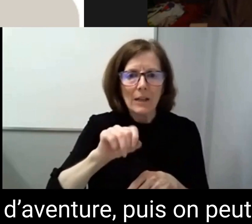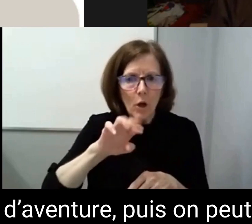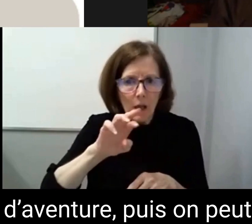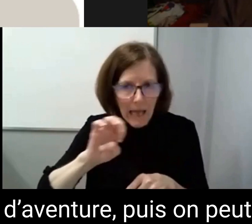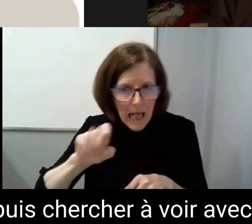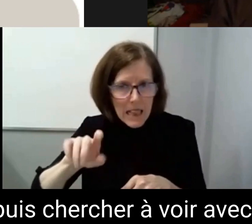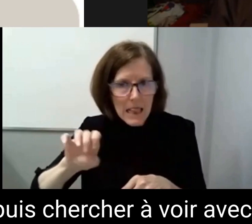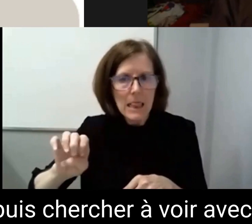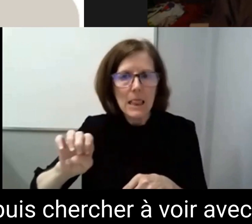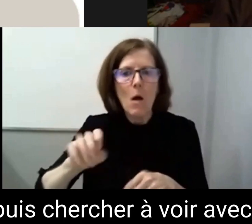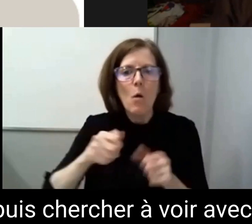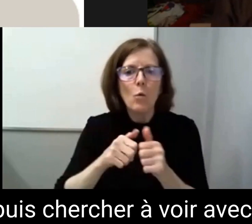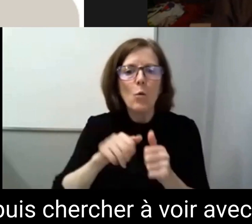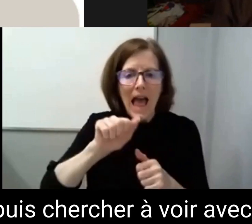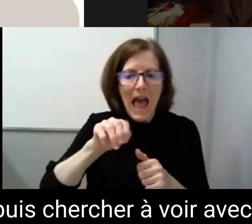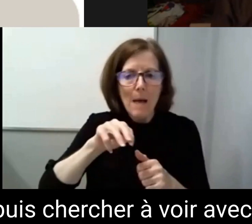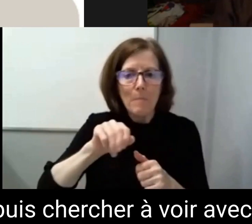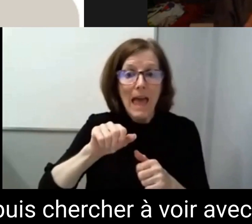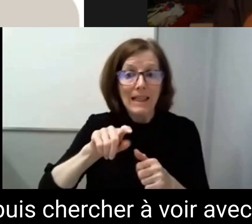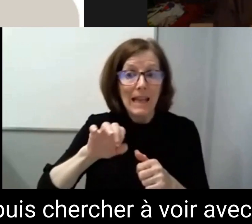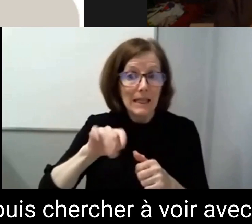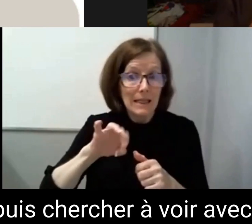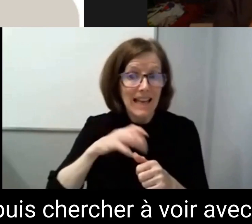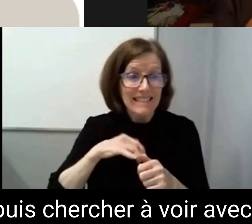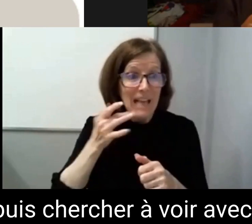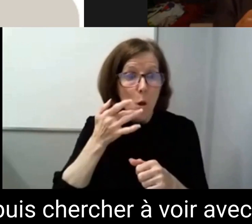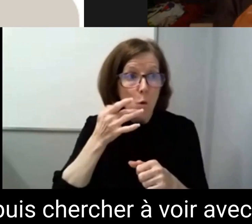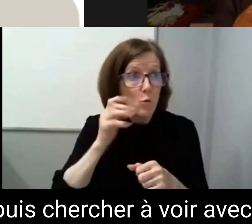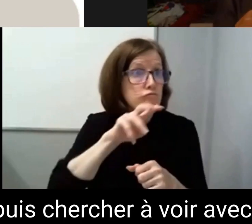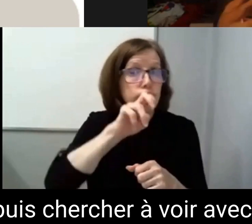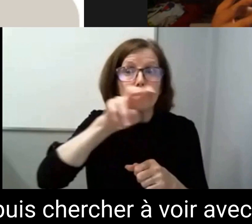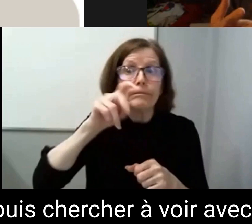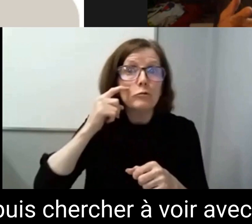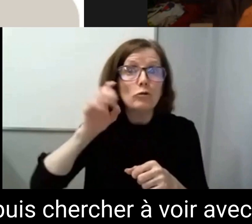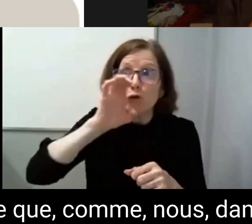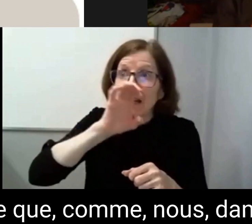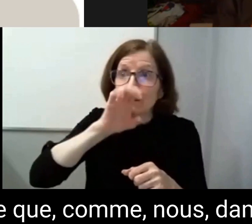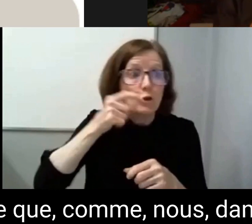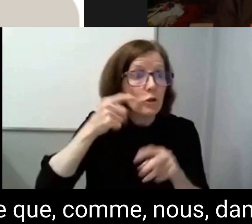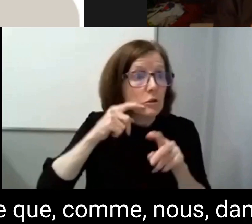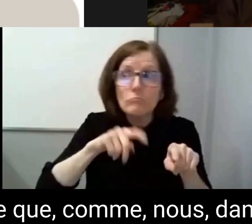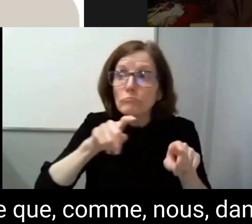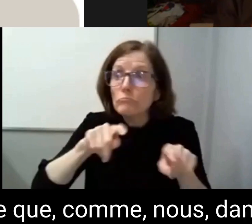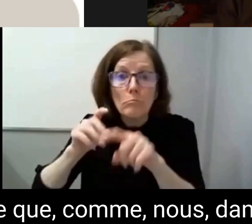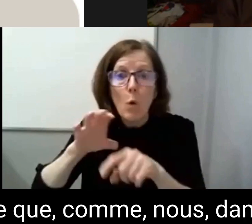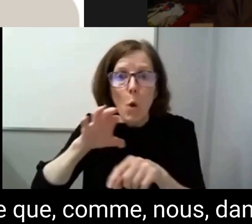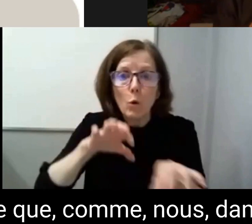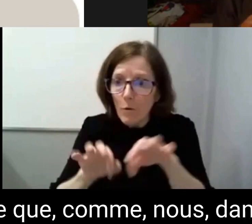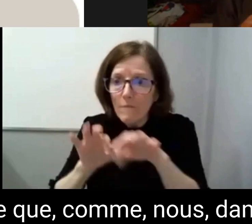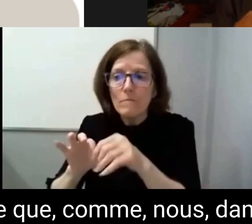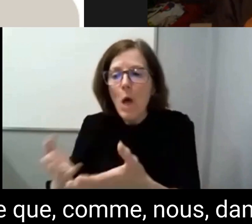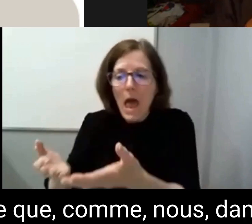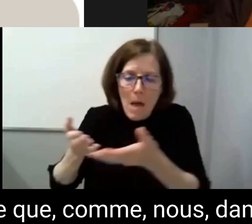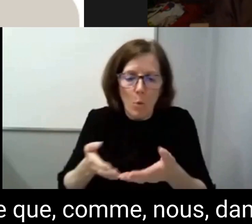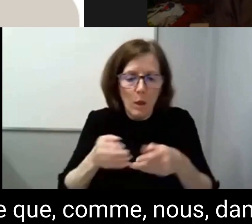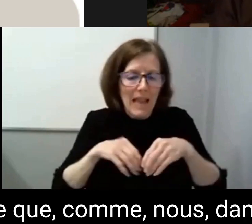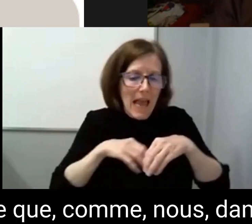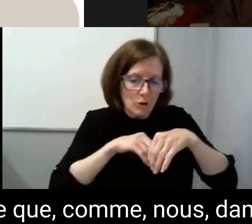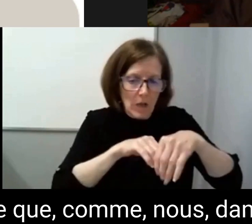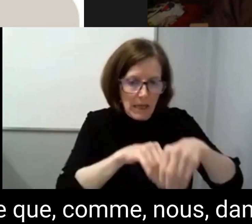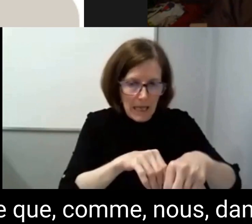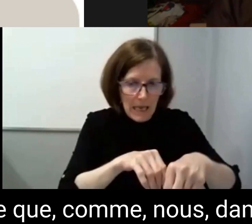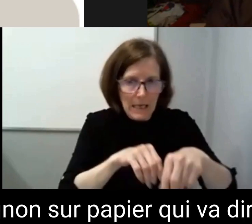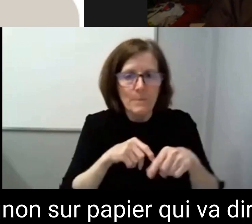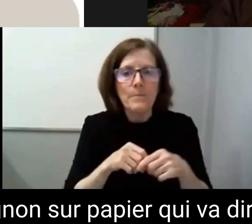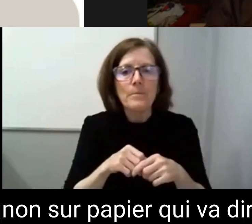les ramener dans notre jardin puis chercher à voir avec quoi on peut les combiner. Parce que comme nous, là, dans la